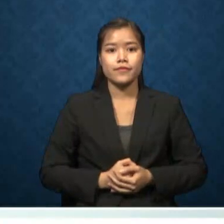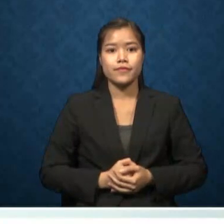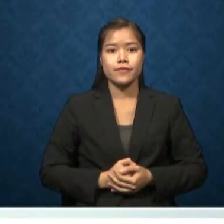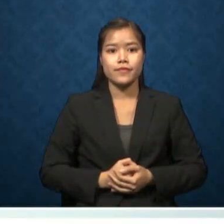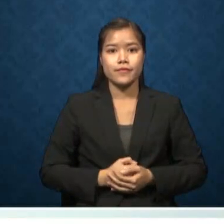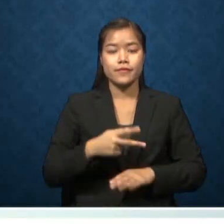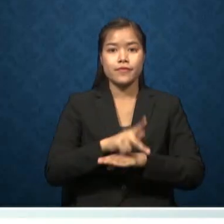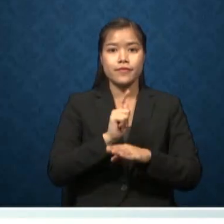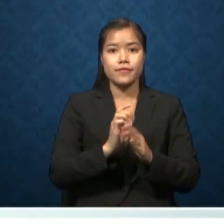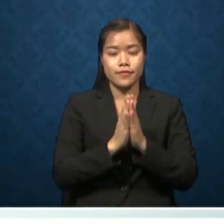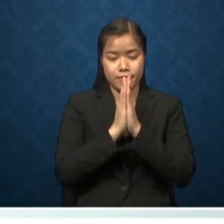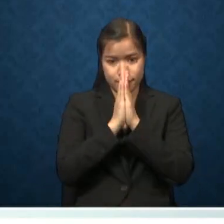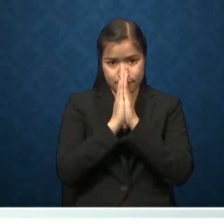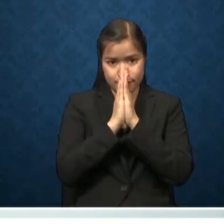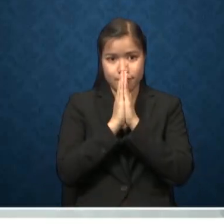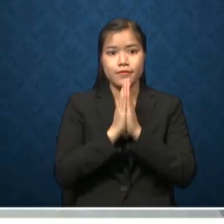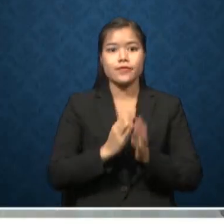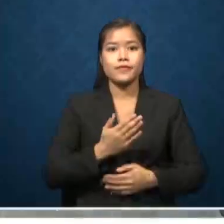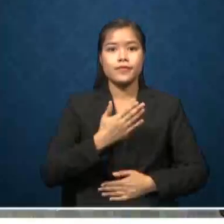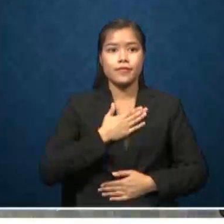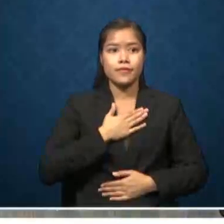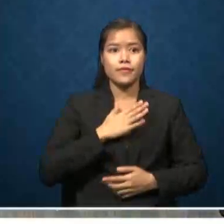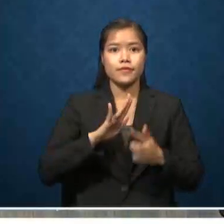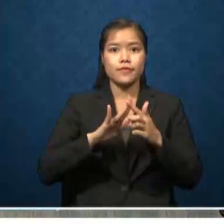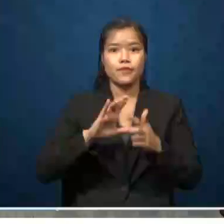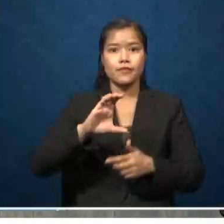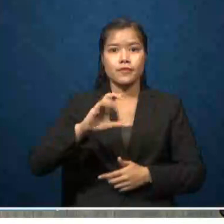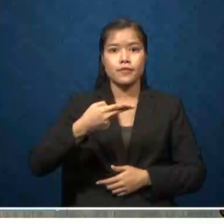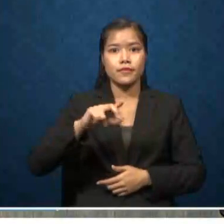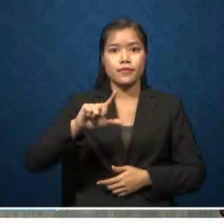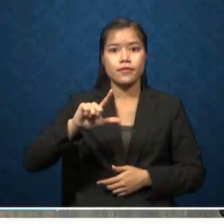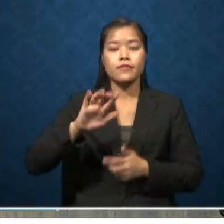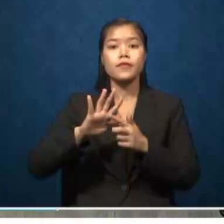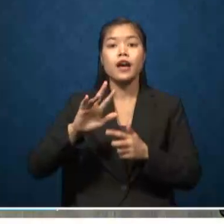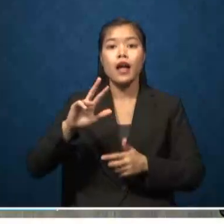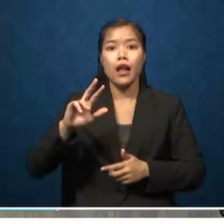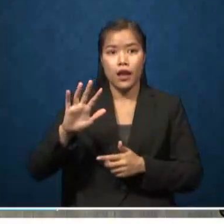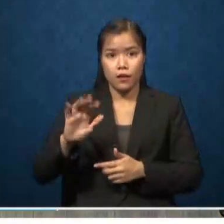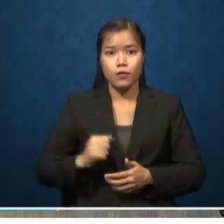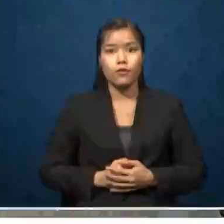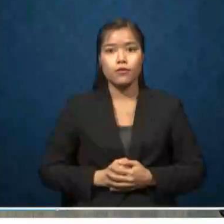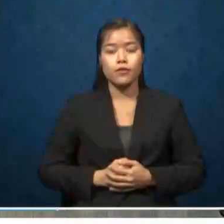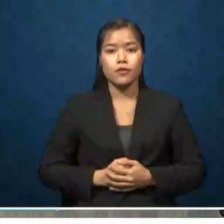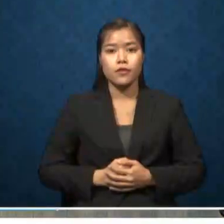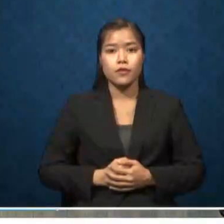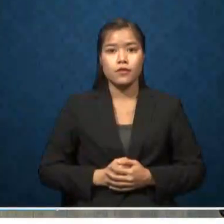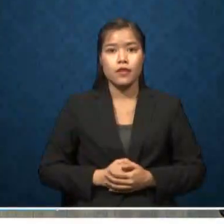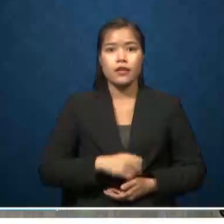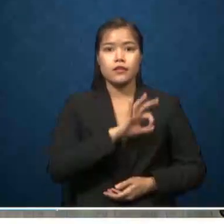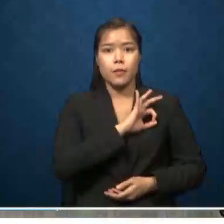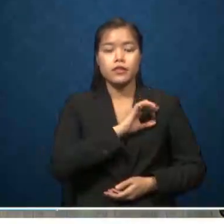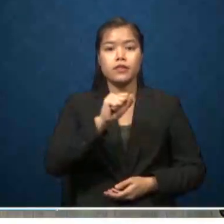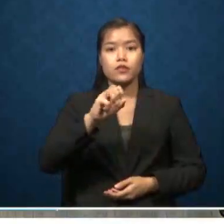กราบเรียนท่านประธานวุฒิสภาที่เคารพกับผมนายฉลาวภูมิอะไรสมาชิกวุฒิสภาผมขอปรึกษาหารือท่านประธาน